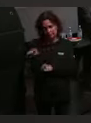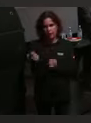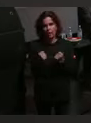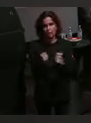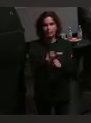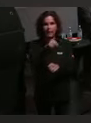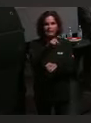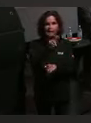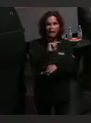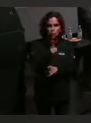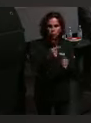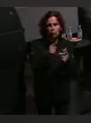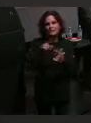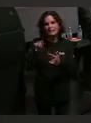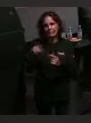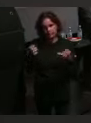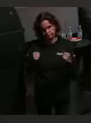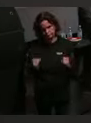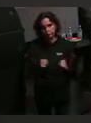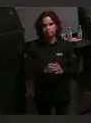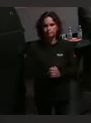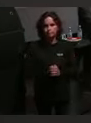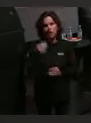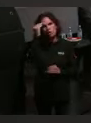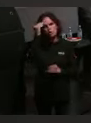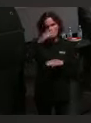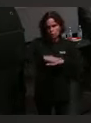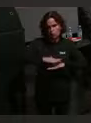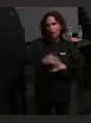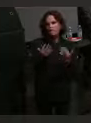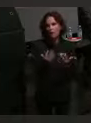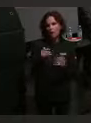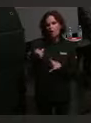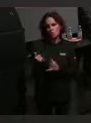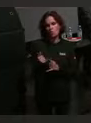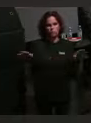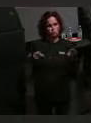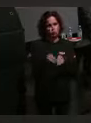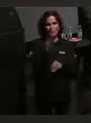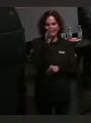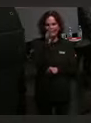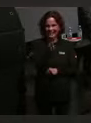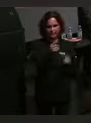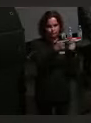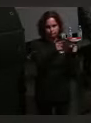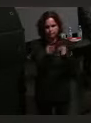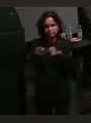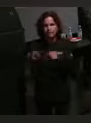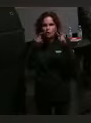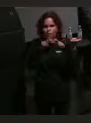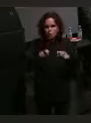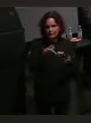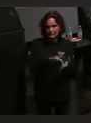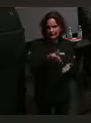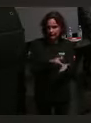NTNU og SINTEF som gjør det, men kunnskapsgrunnlaget det kommer fra 9 ulike forskningssentre, hvor man